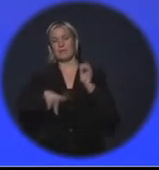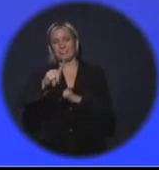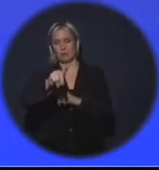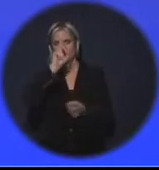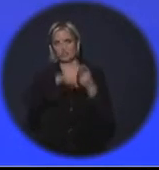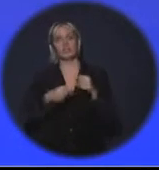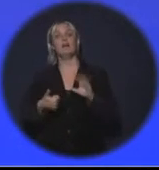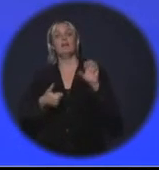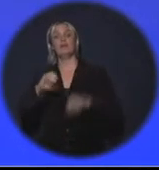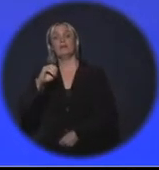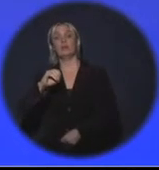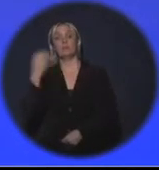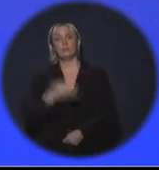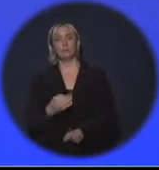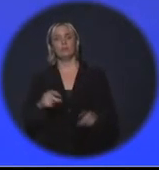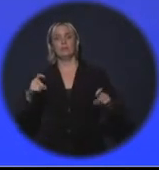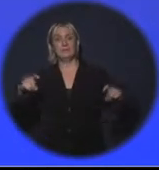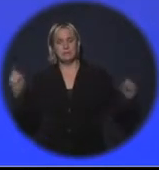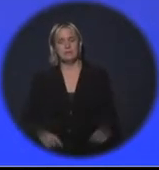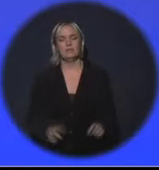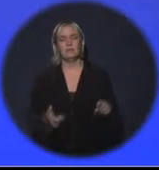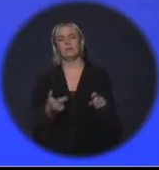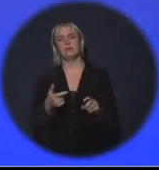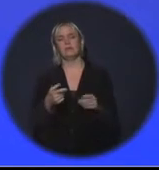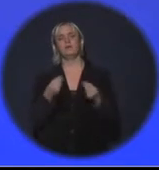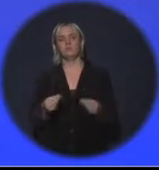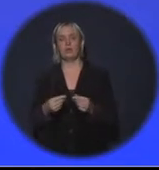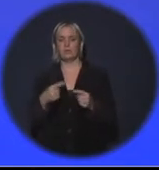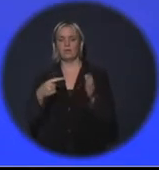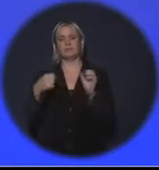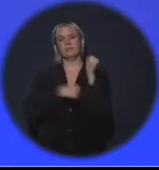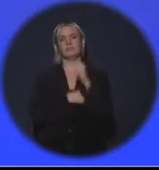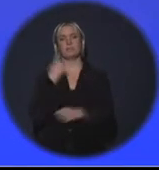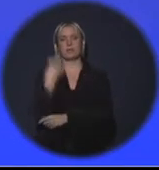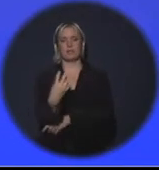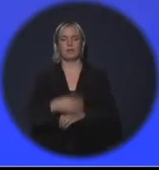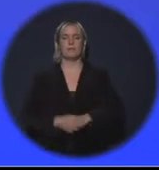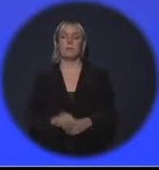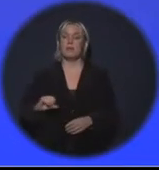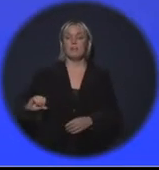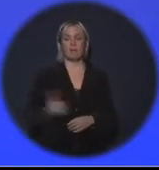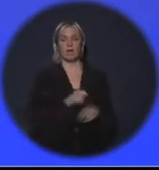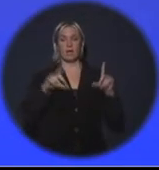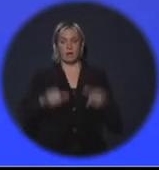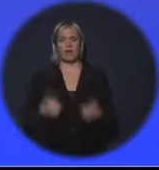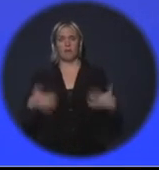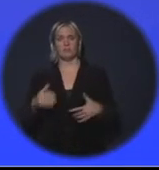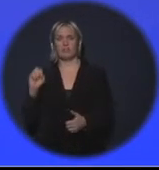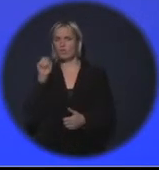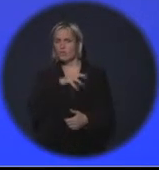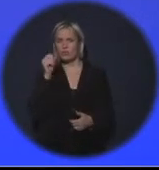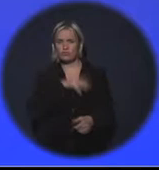et 60% en 2040 pour atteindre le facteur 4. Chacun d'entre vous sait l'urgence qu'il y a à